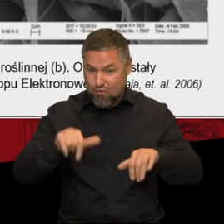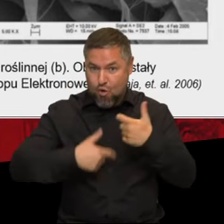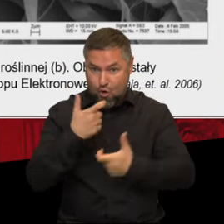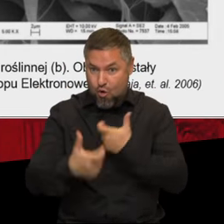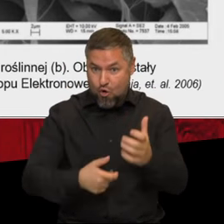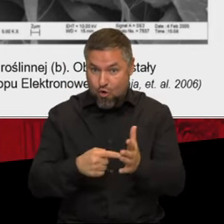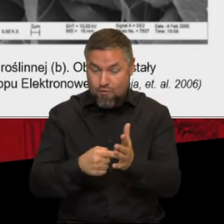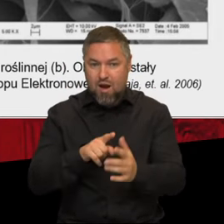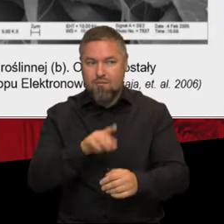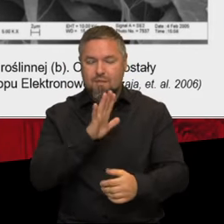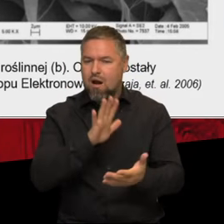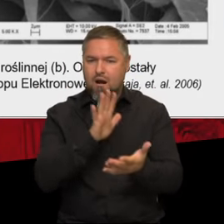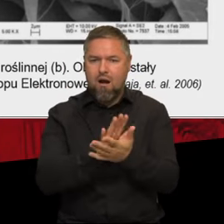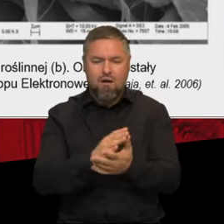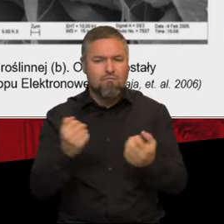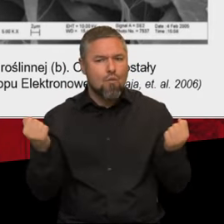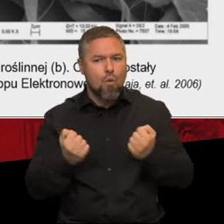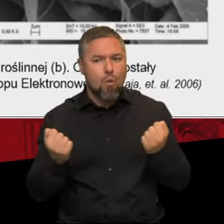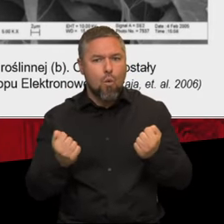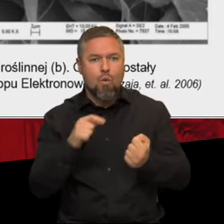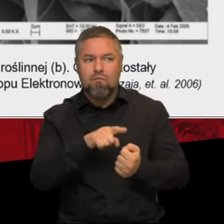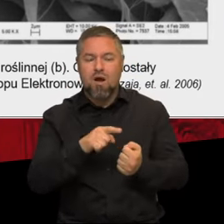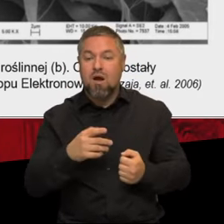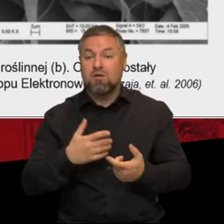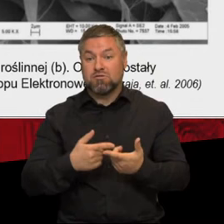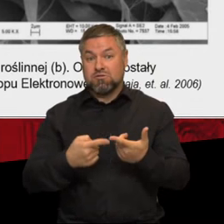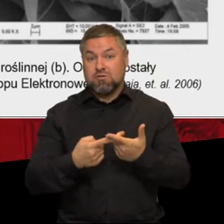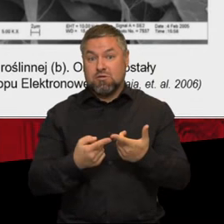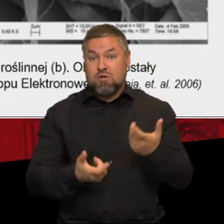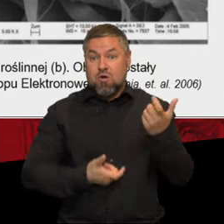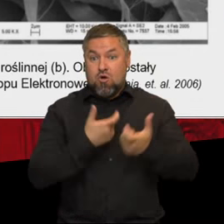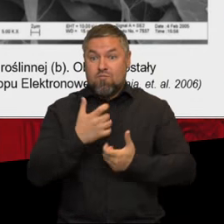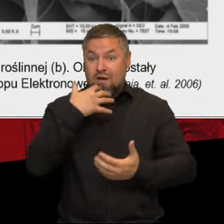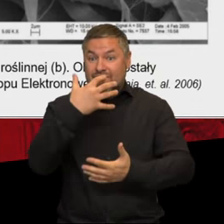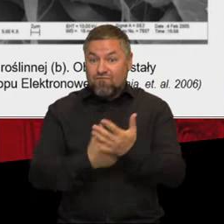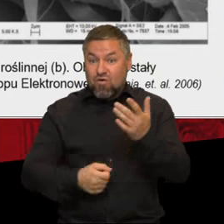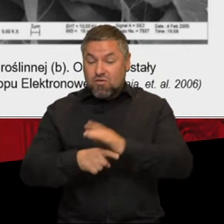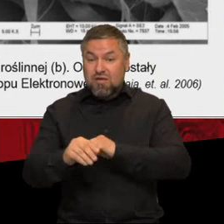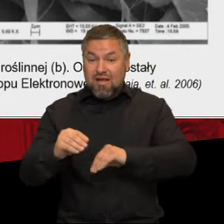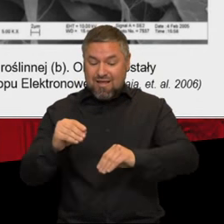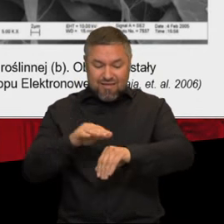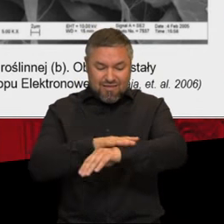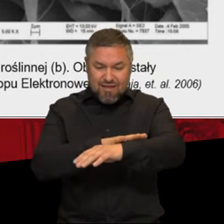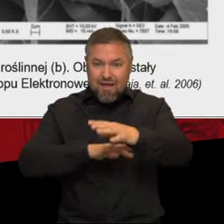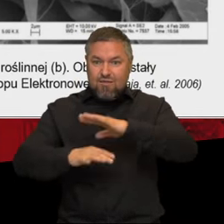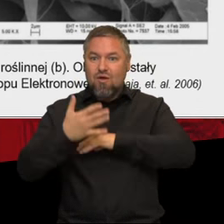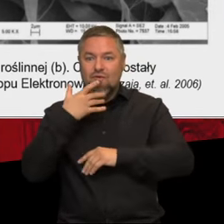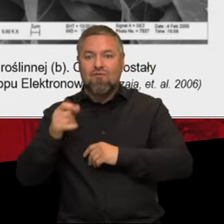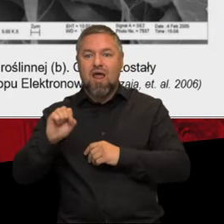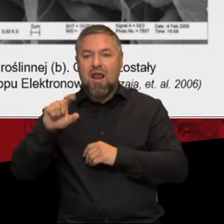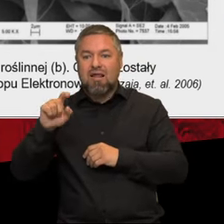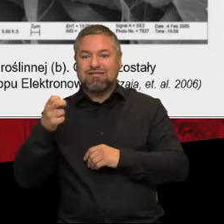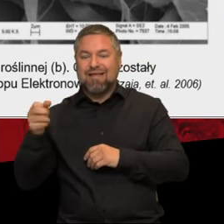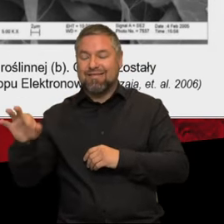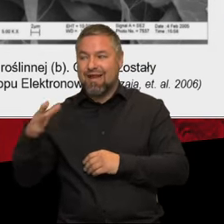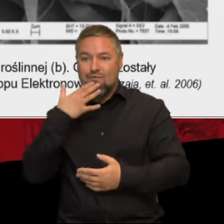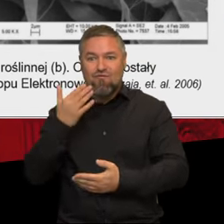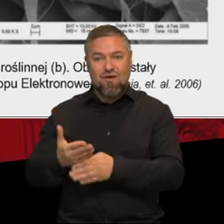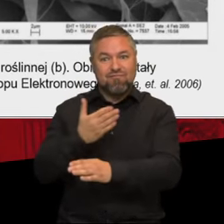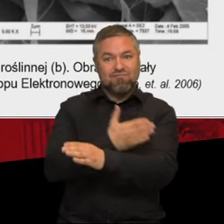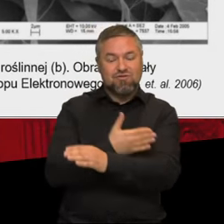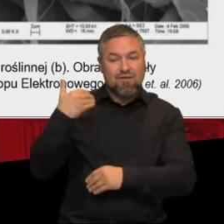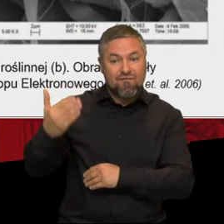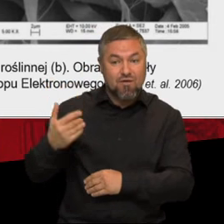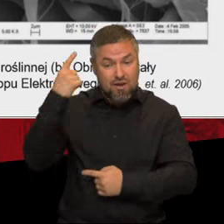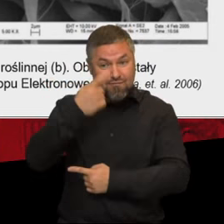pożądanymi właściwościami, które są przez to jest również wykorzystywana w inżynierii tkankowej, o czym powiedziała pani Aleksandra.